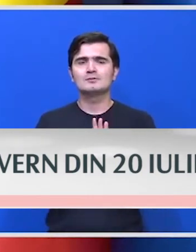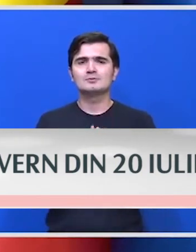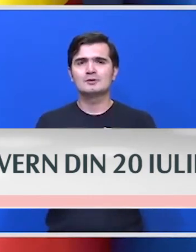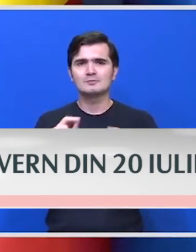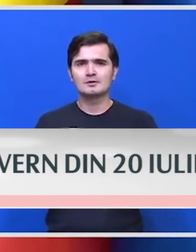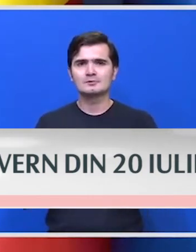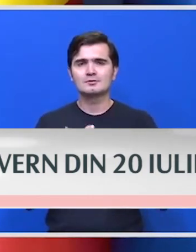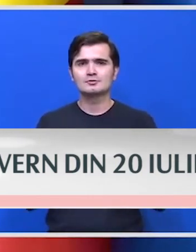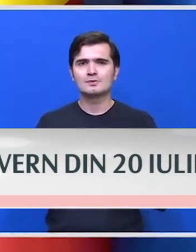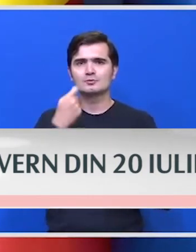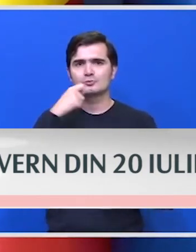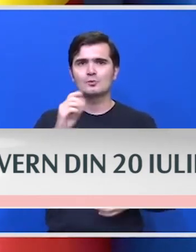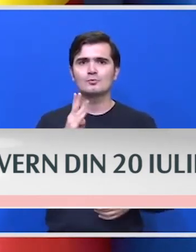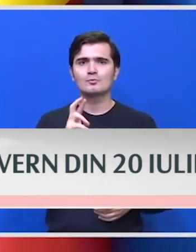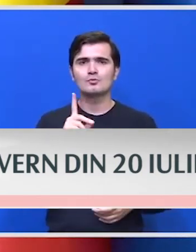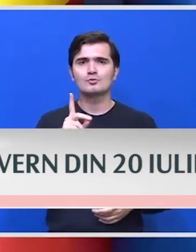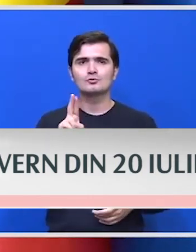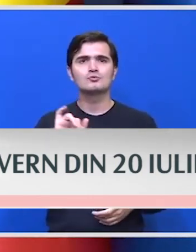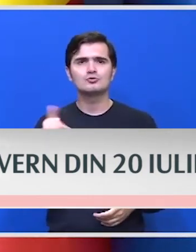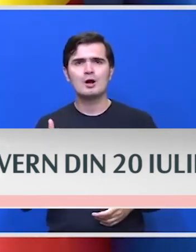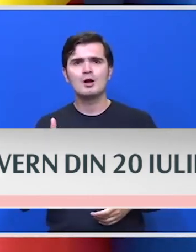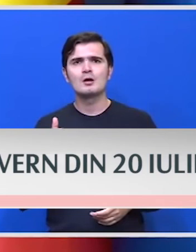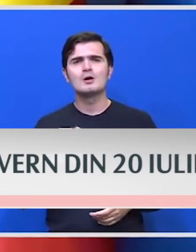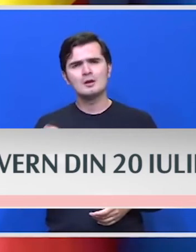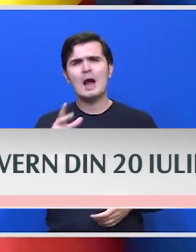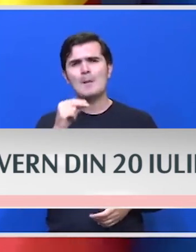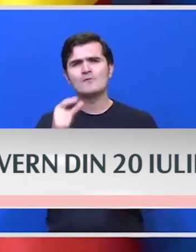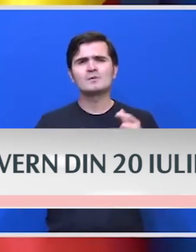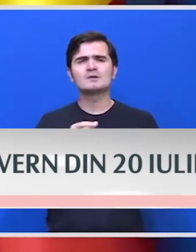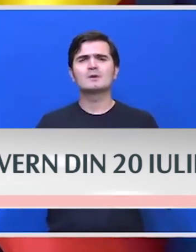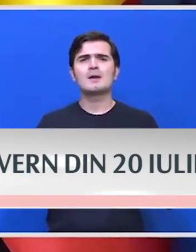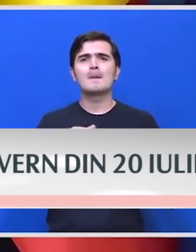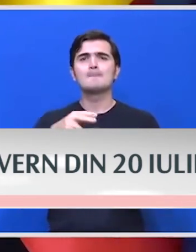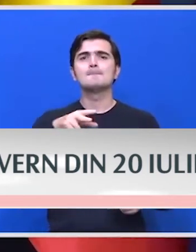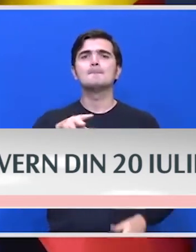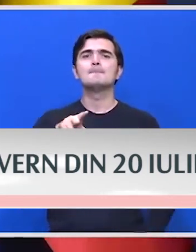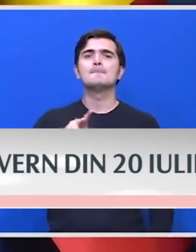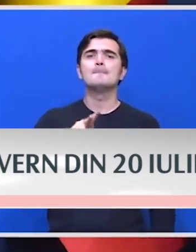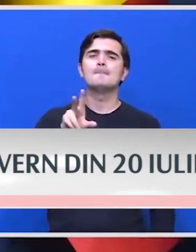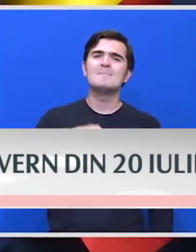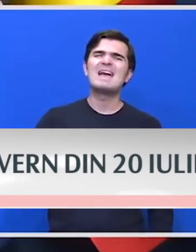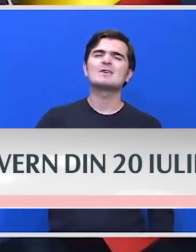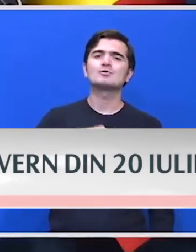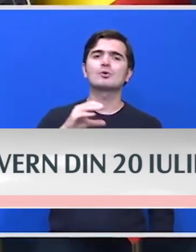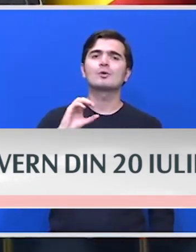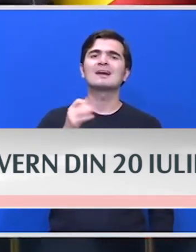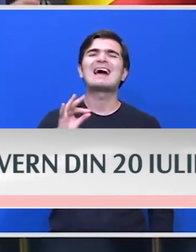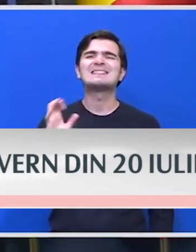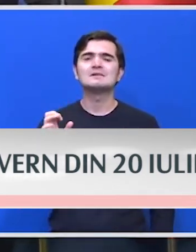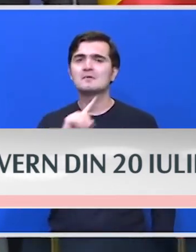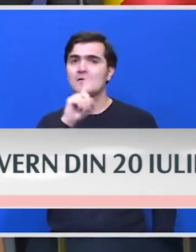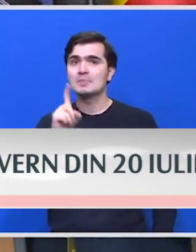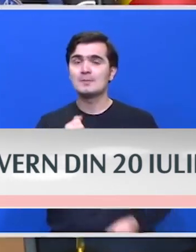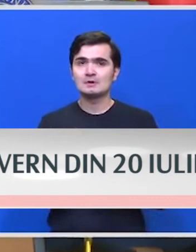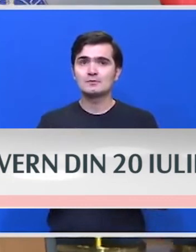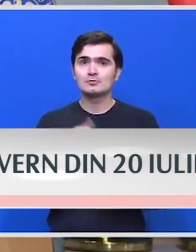Pentru domnul Burduja, că nu e prima dată când vorbește de meritocrație, ați demarat concursuri la SNR